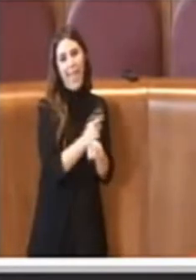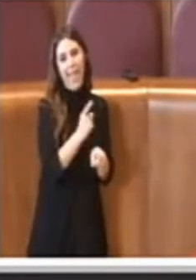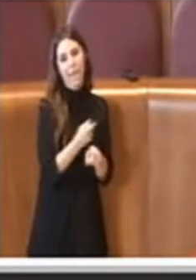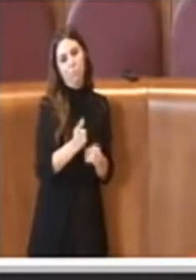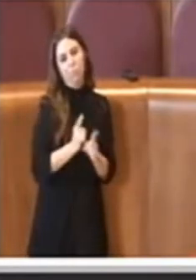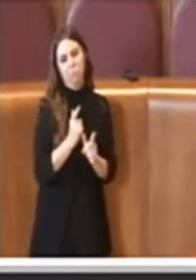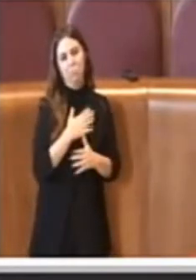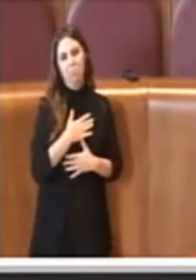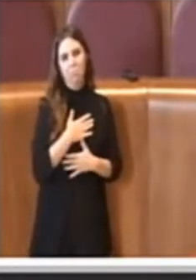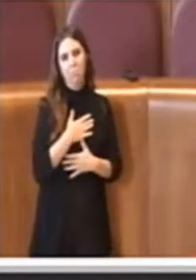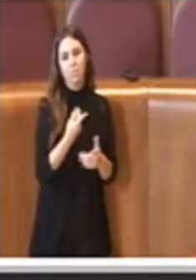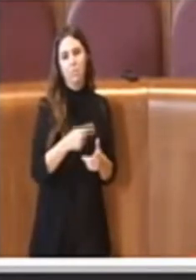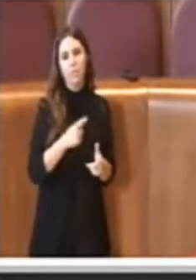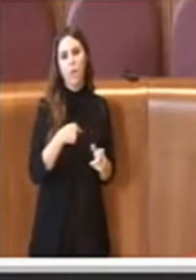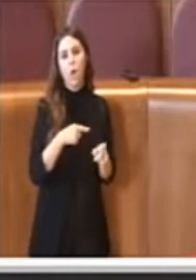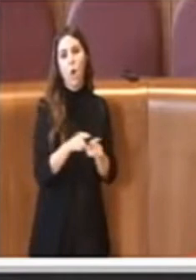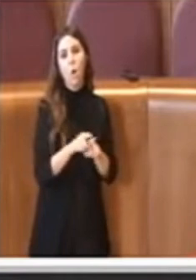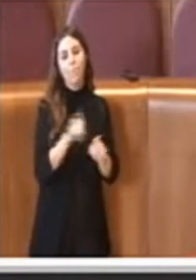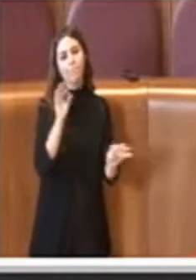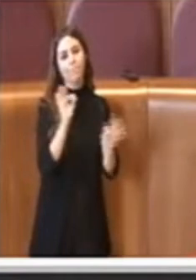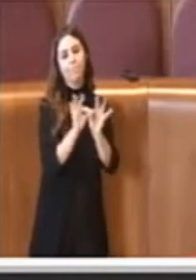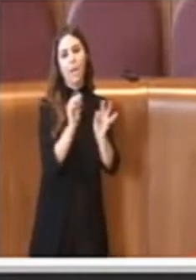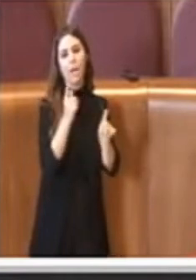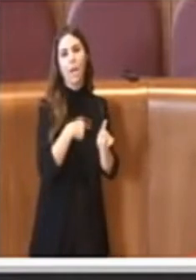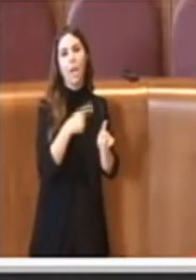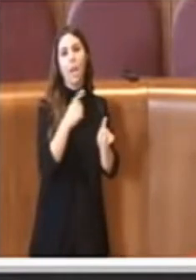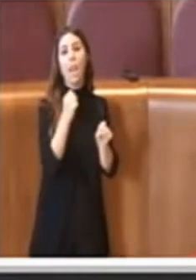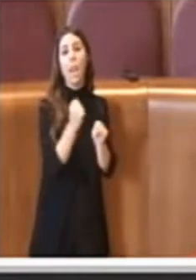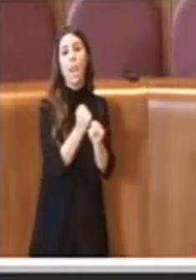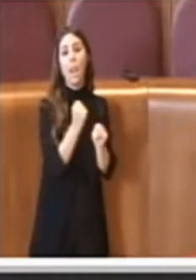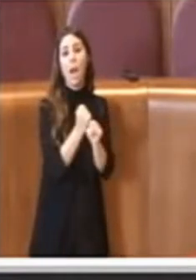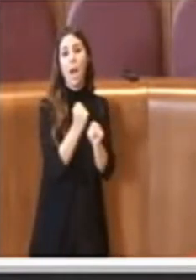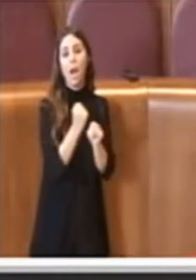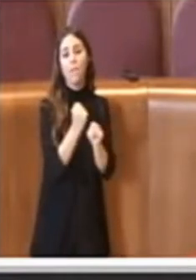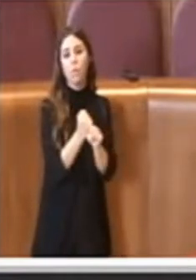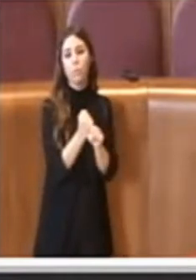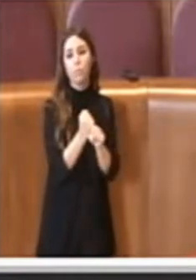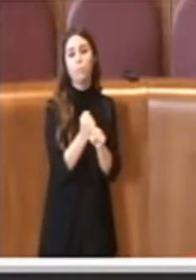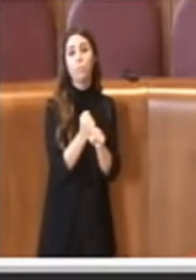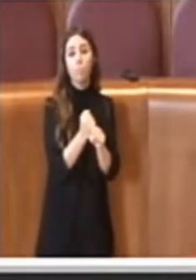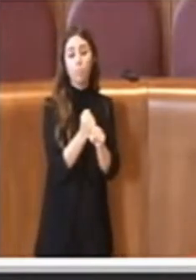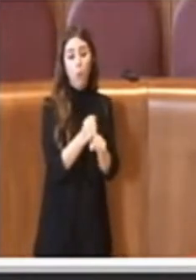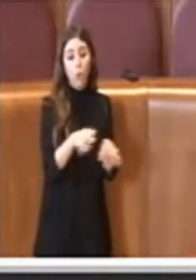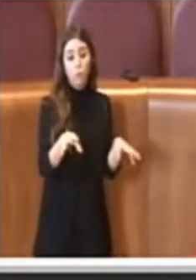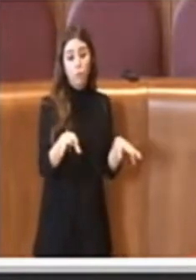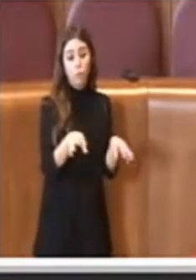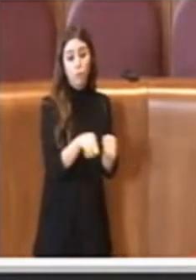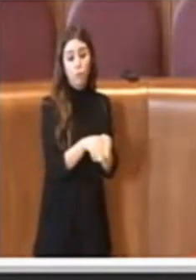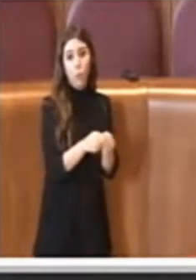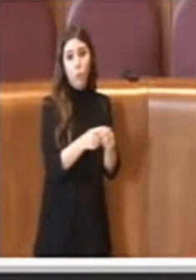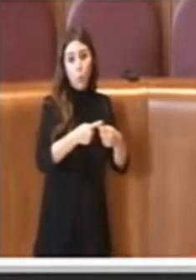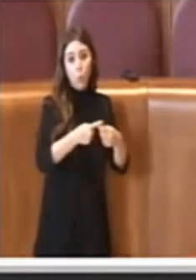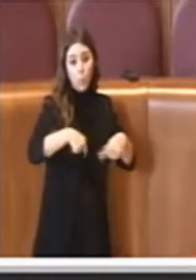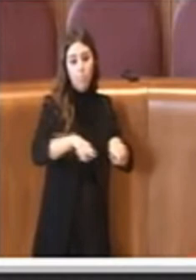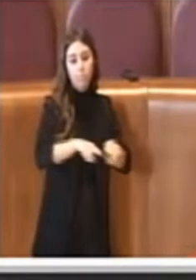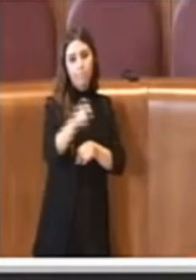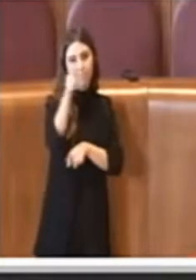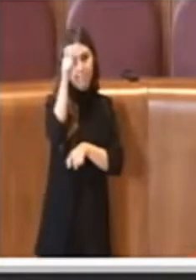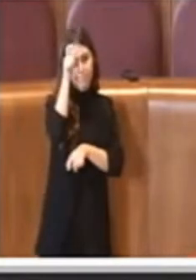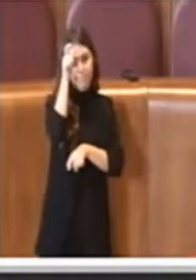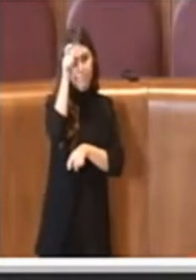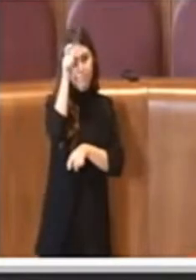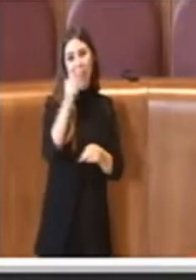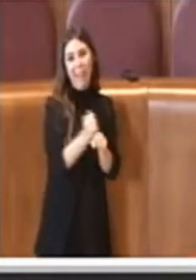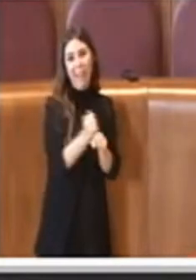gradito e che è il coronamento, ripeto, del lavoro che la giunta, la commissione e il governo hanno